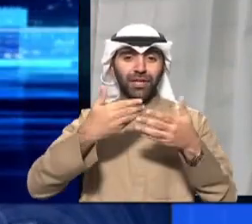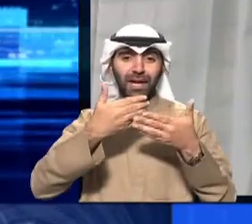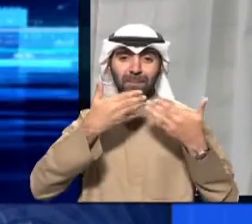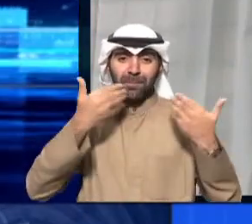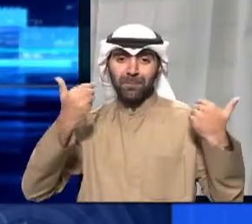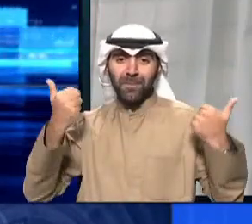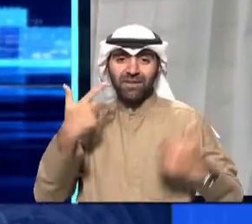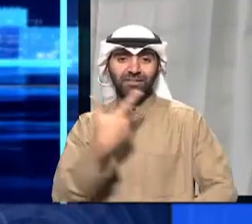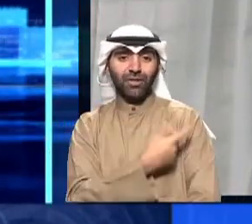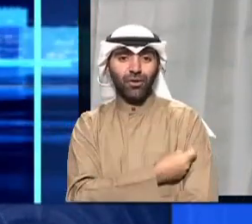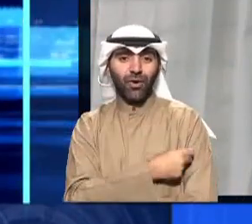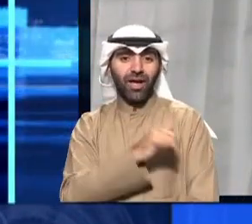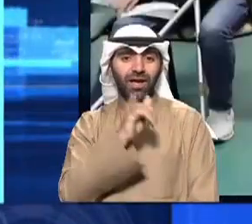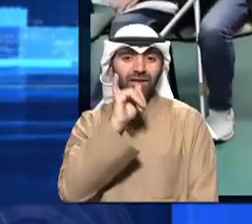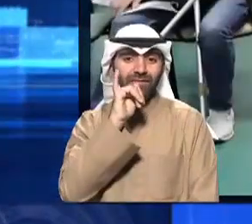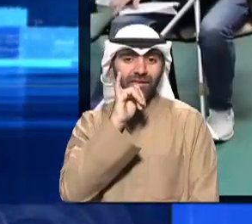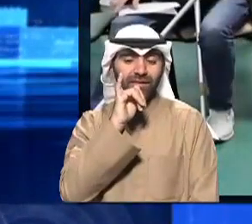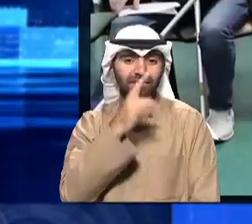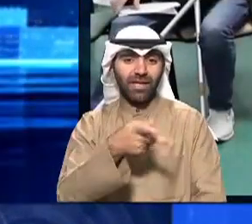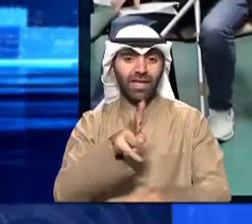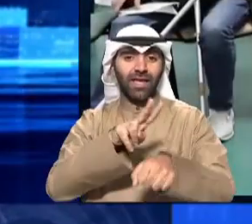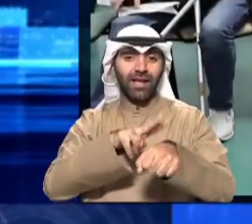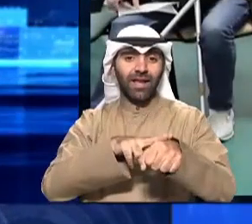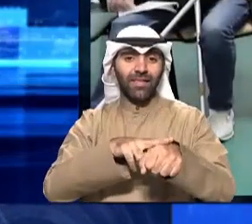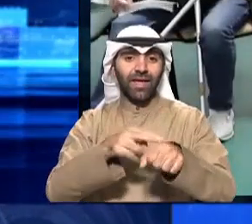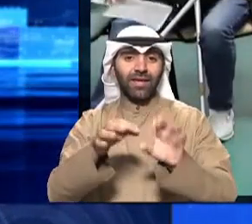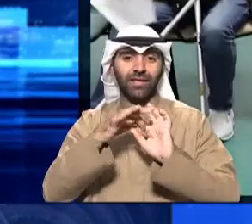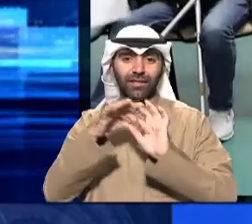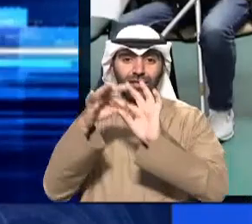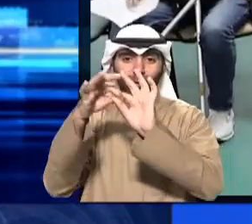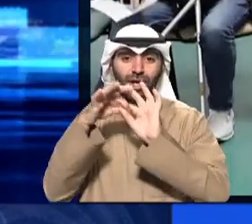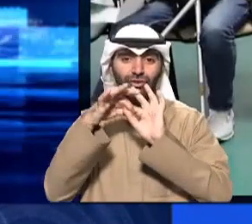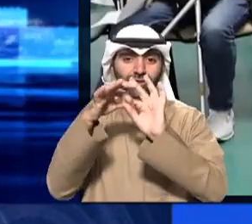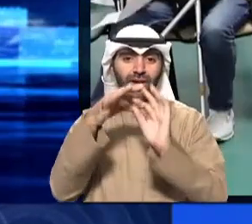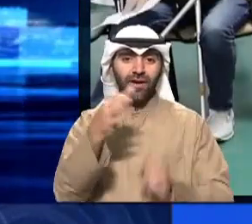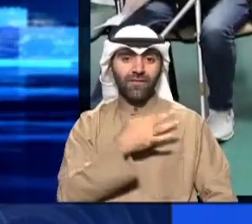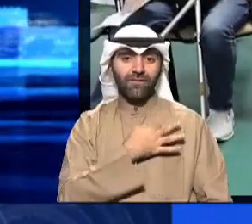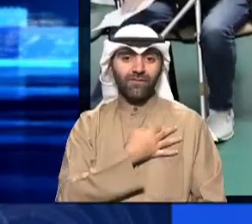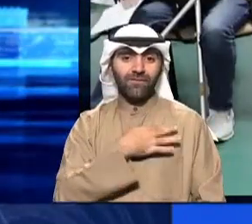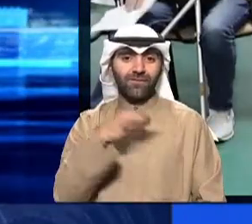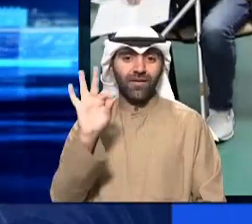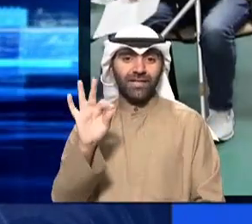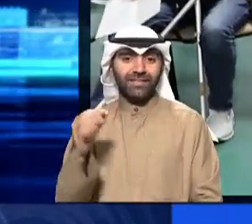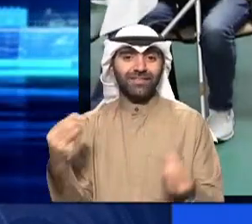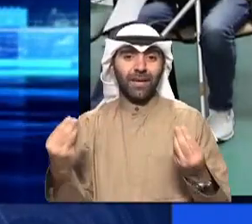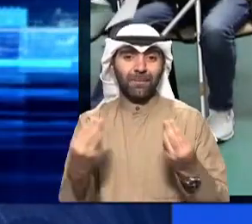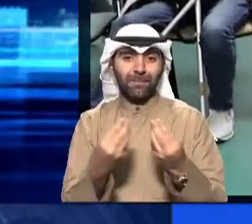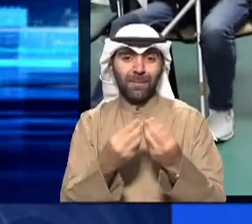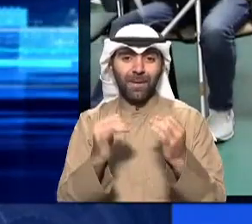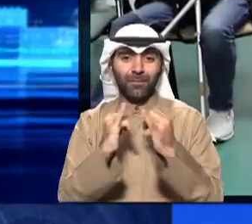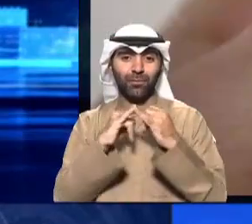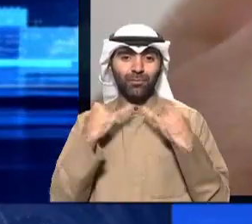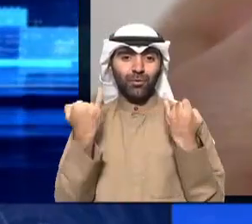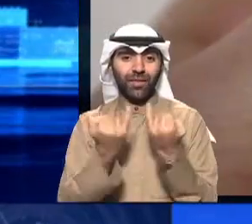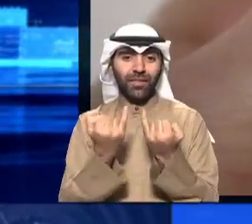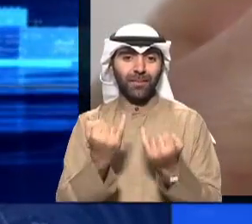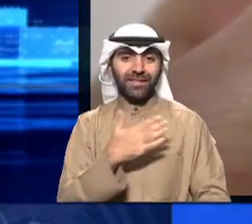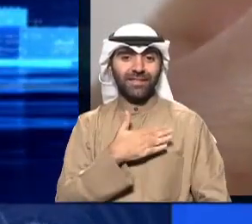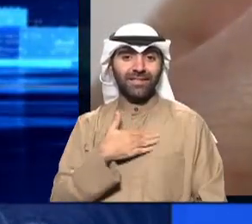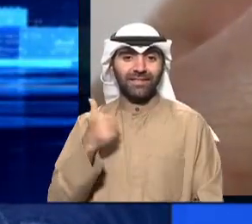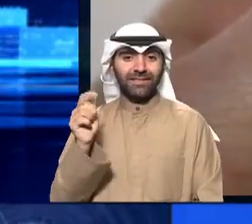سيتم استئناف العمل بهذا اللقاح بداية من ظهر اليوم الجمعة، وهذه الانطلاقة